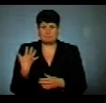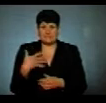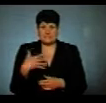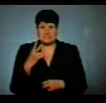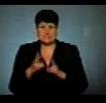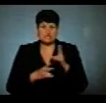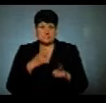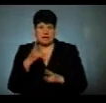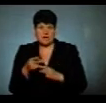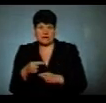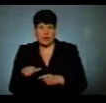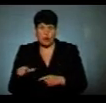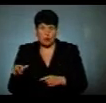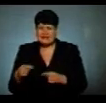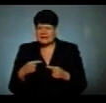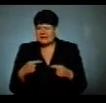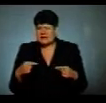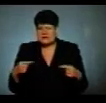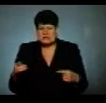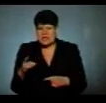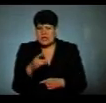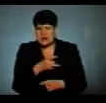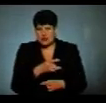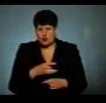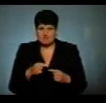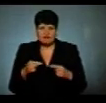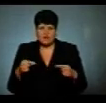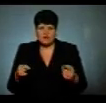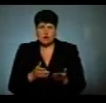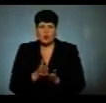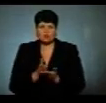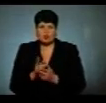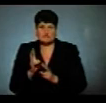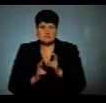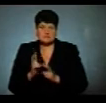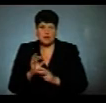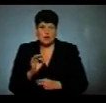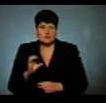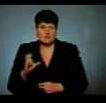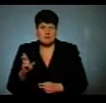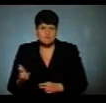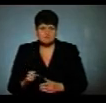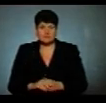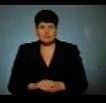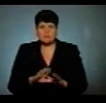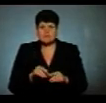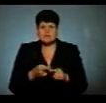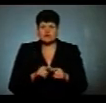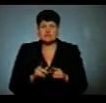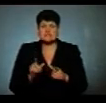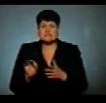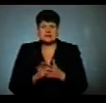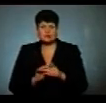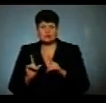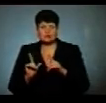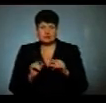від тернополян з різних районів на різні обслуговуючі підприємства і ОСББ. Після чого зразу виїхали відповідні